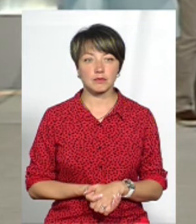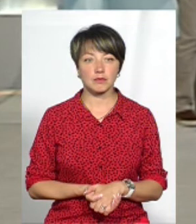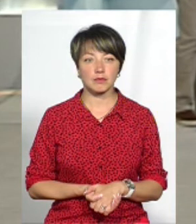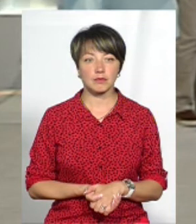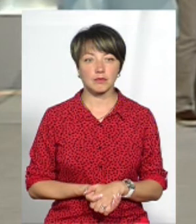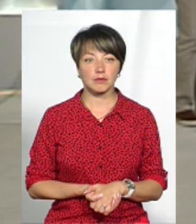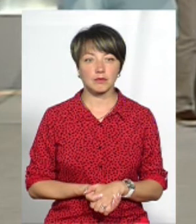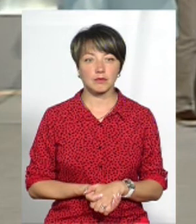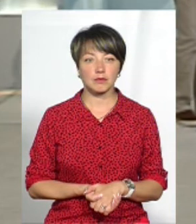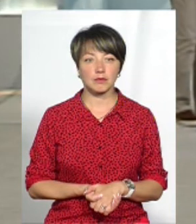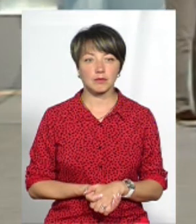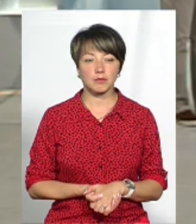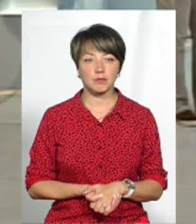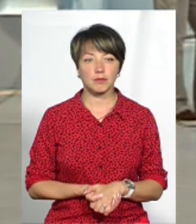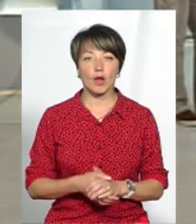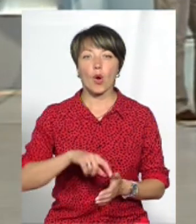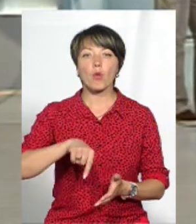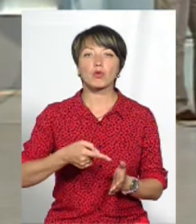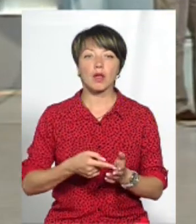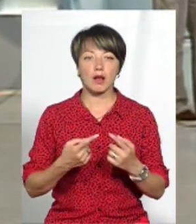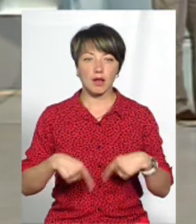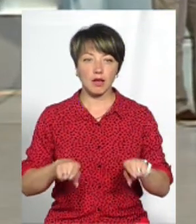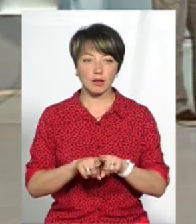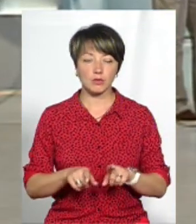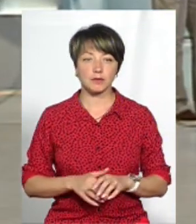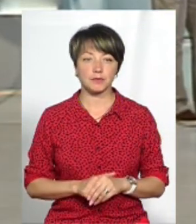Комунальна, так? Да. Ну, загальна.